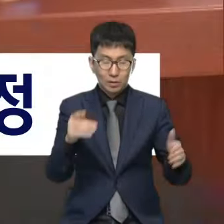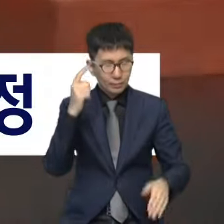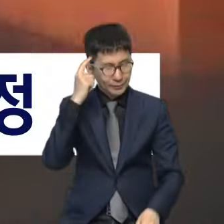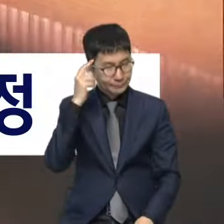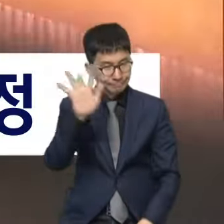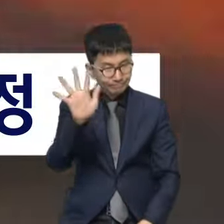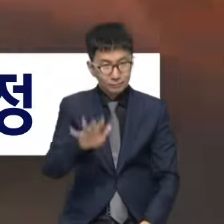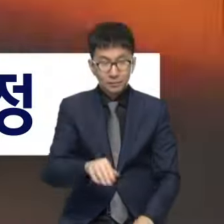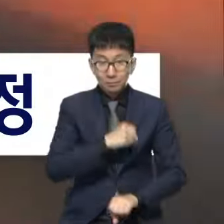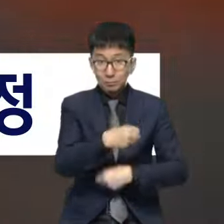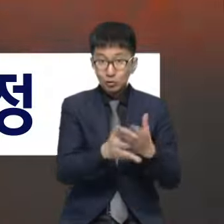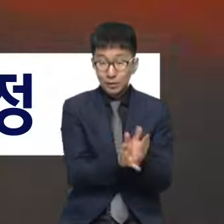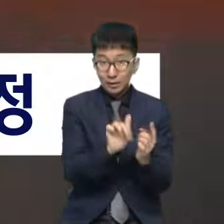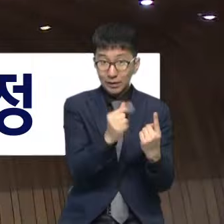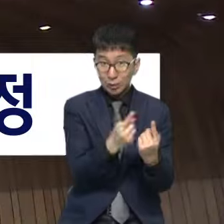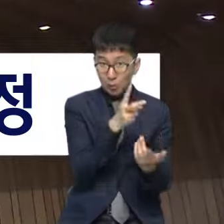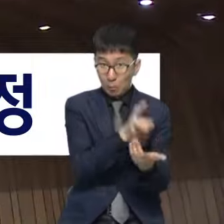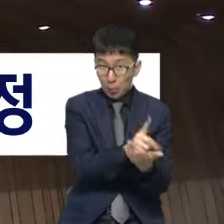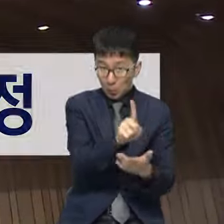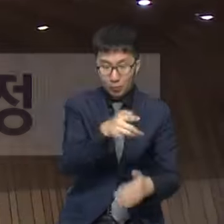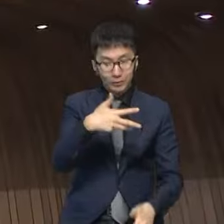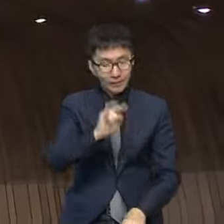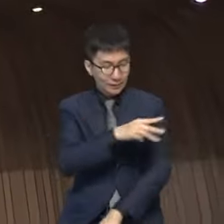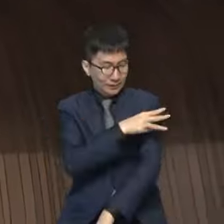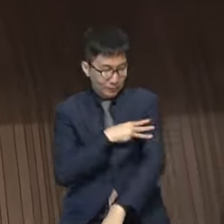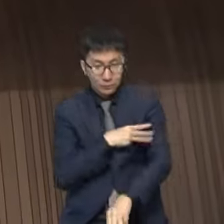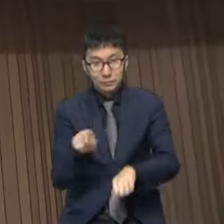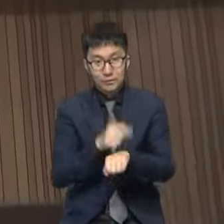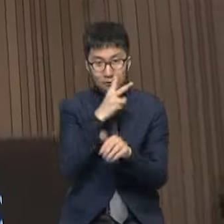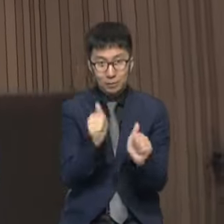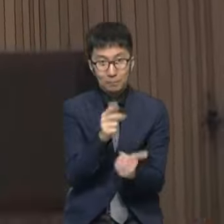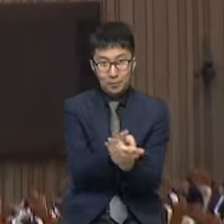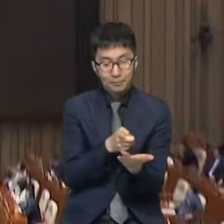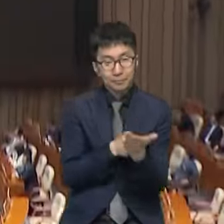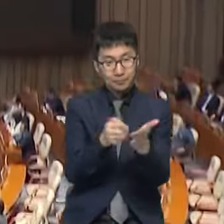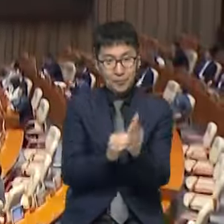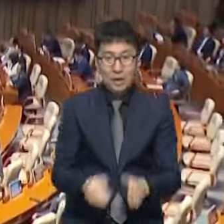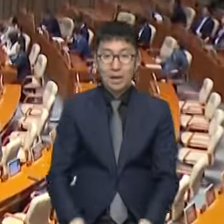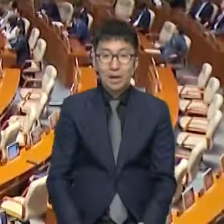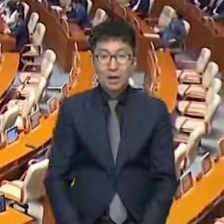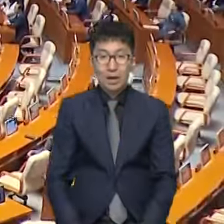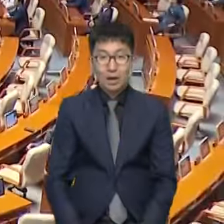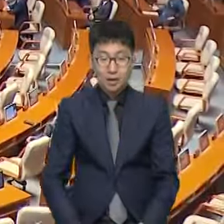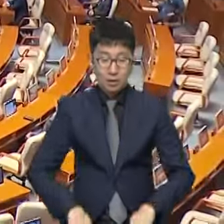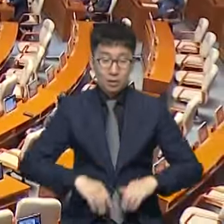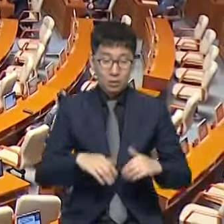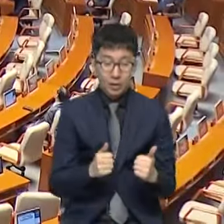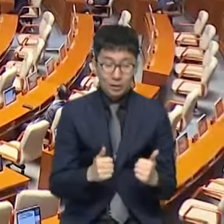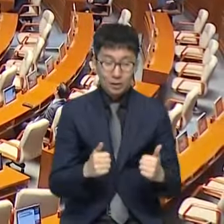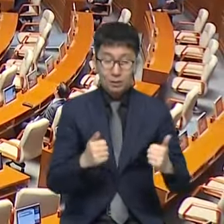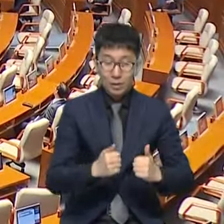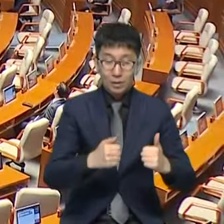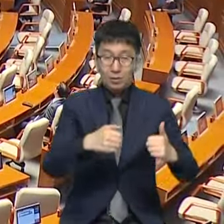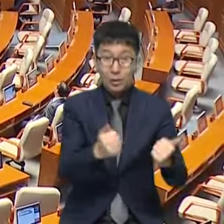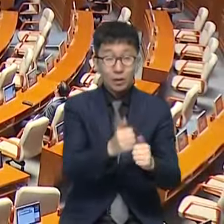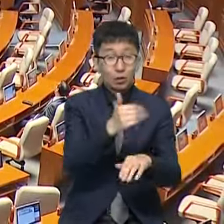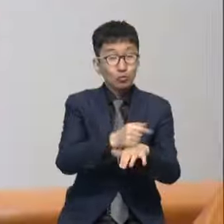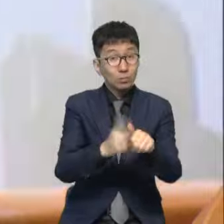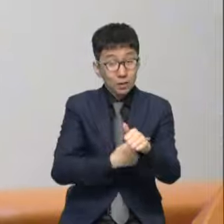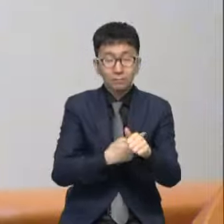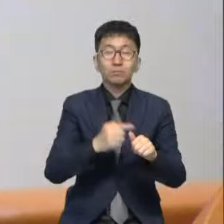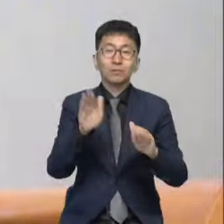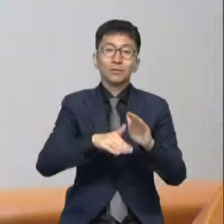1호 법안인 최해병 특검법을 상정했습니다. 민주당은 법사위 소위와 전체회의 의결에 이어 본회의로 부의해